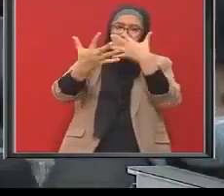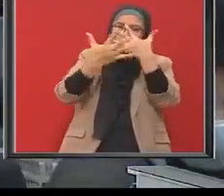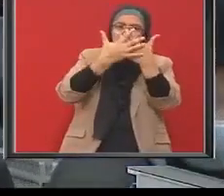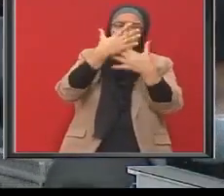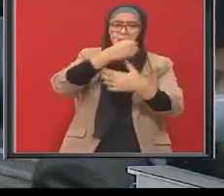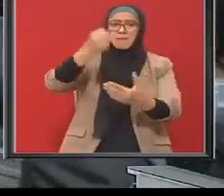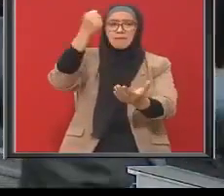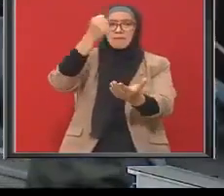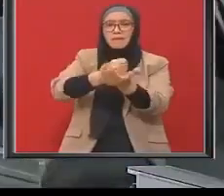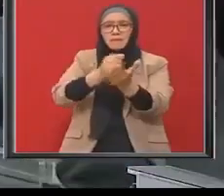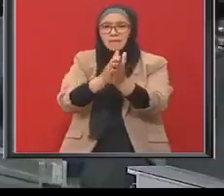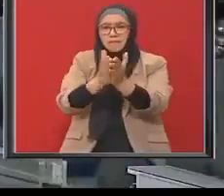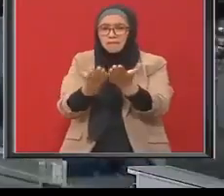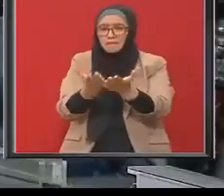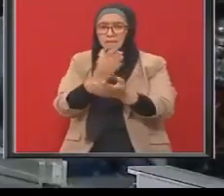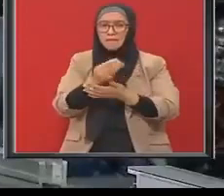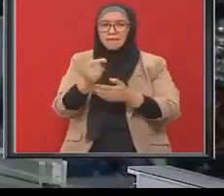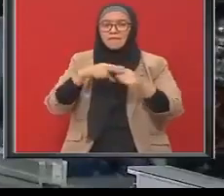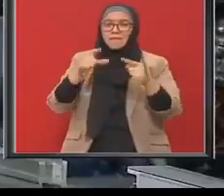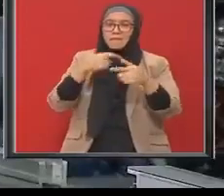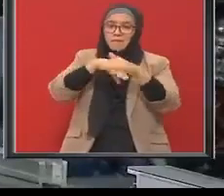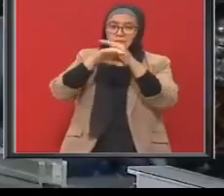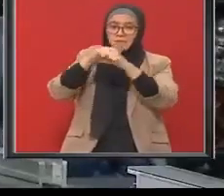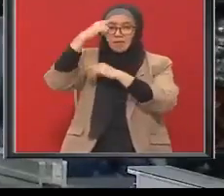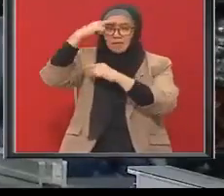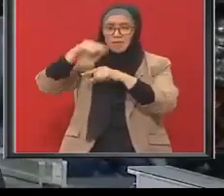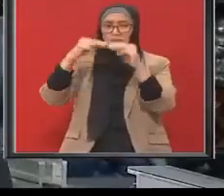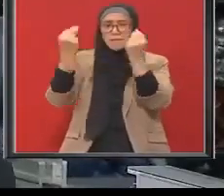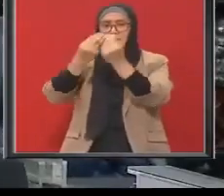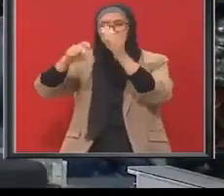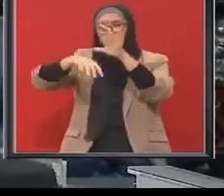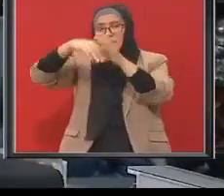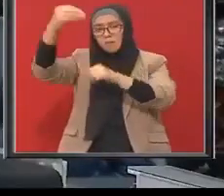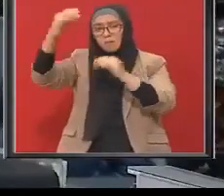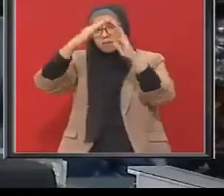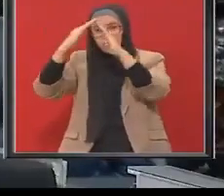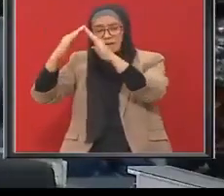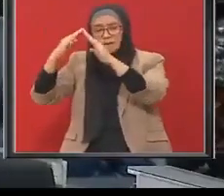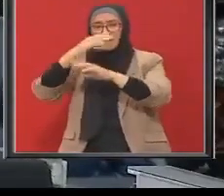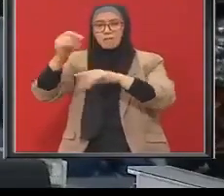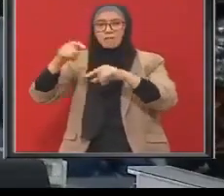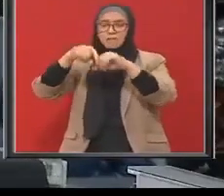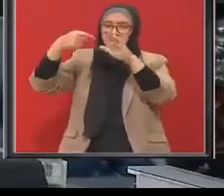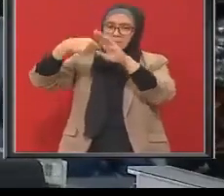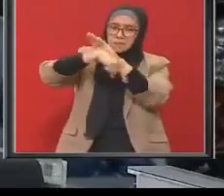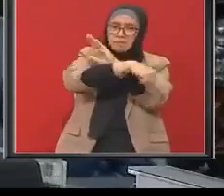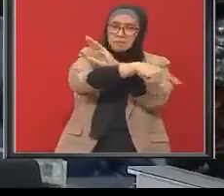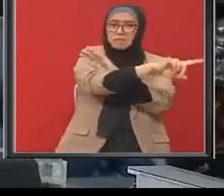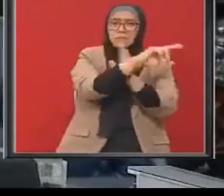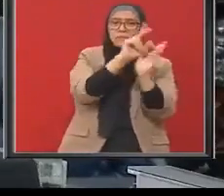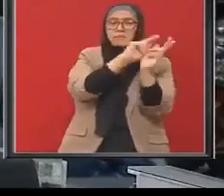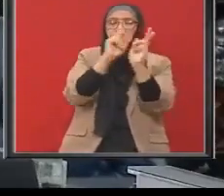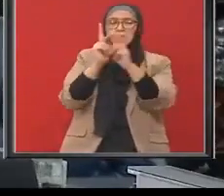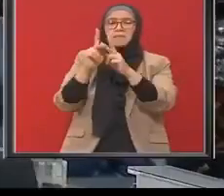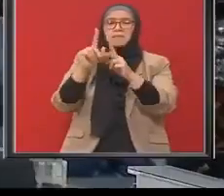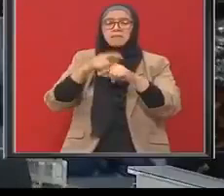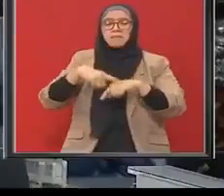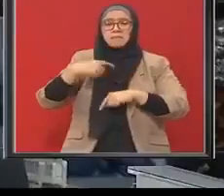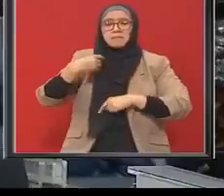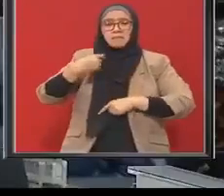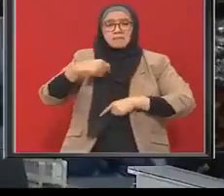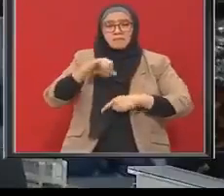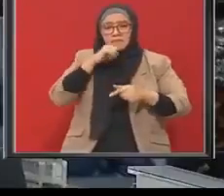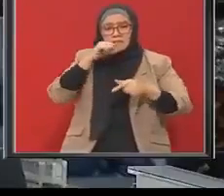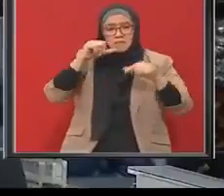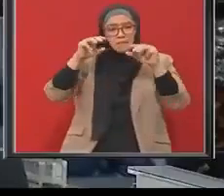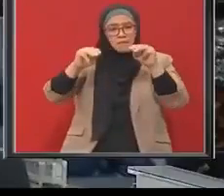akses vaksin kepada masyarakat diluar Banda dan pedalaman yang tidak berkemampuan juga akan diproduksi dan